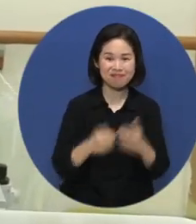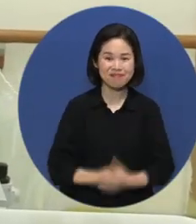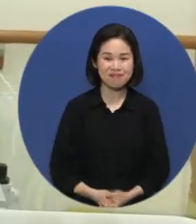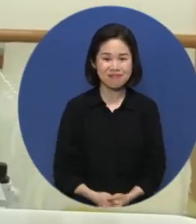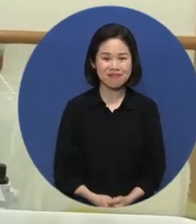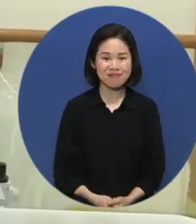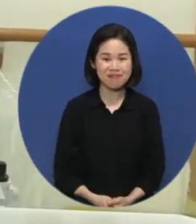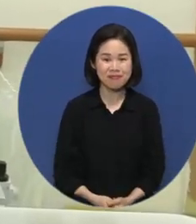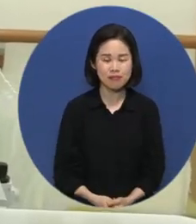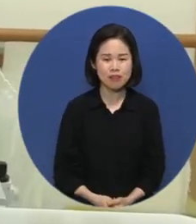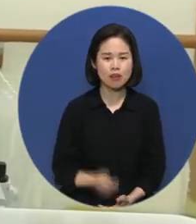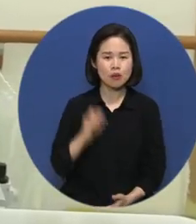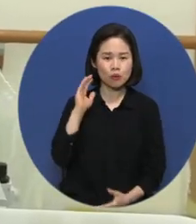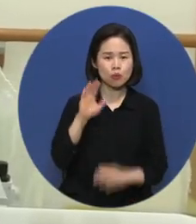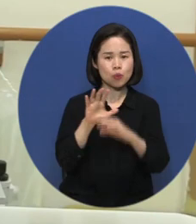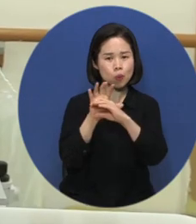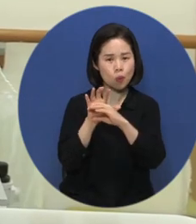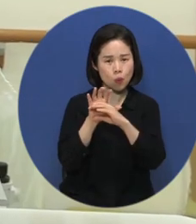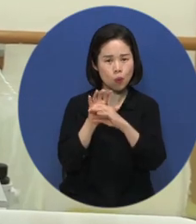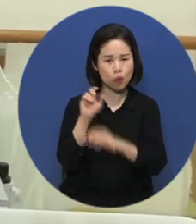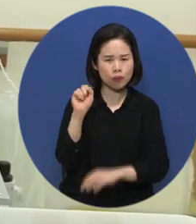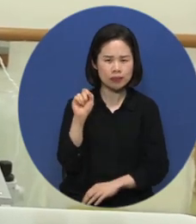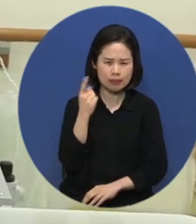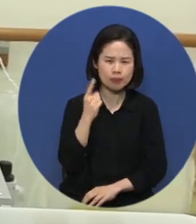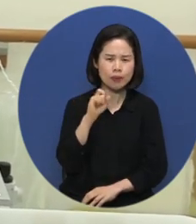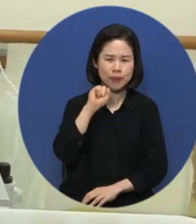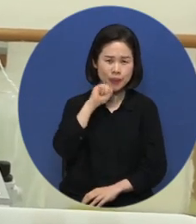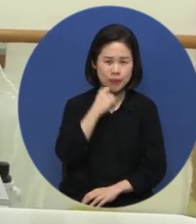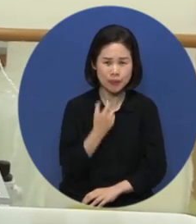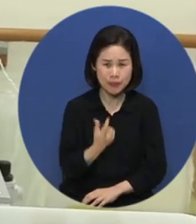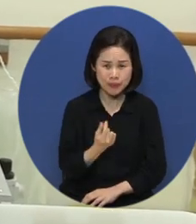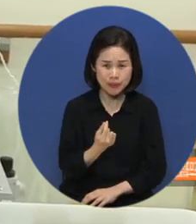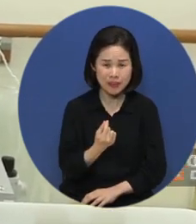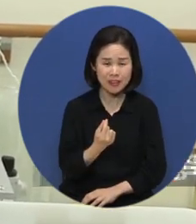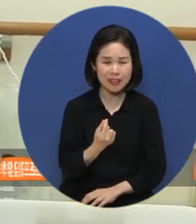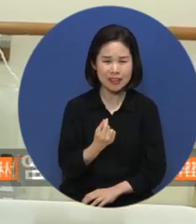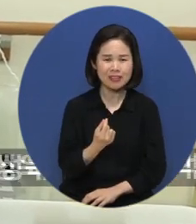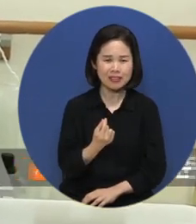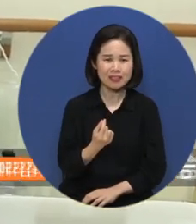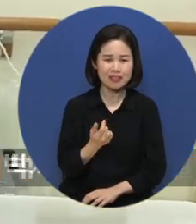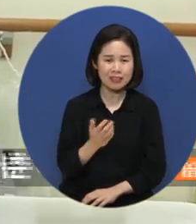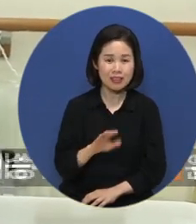요즘 코로나 때문에 심각한데 저희 마스크